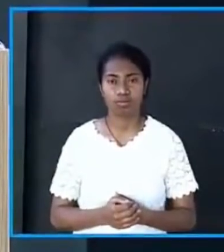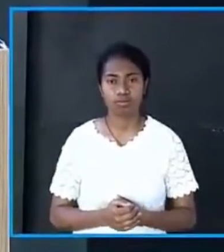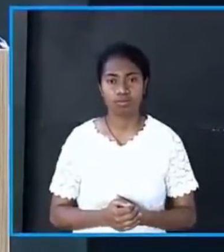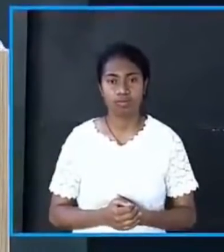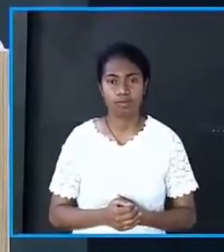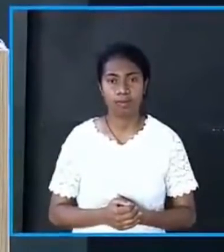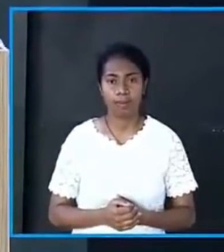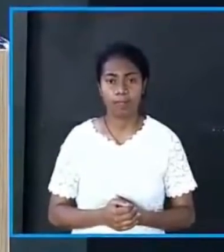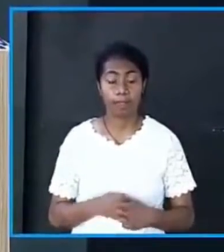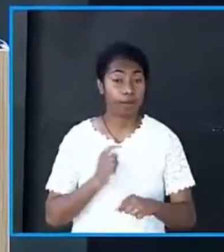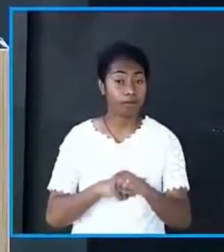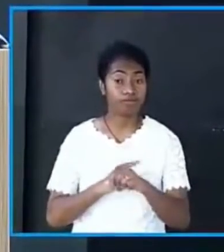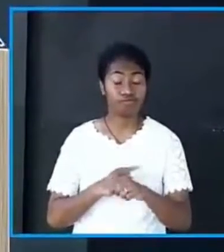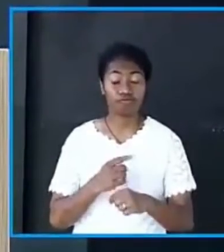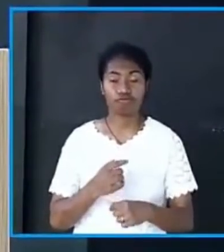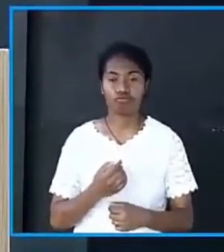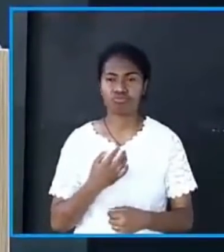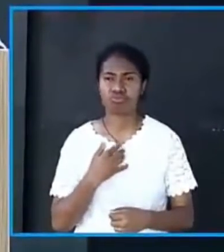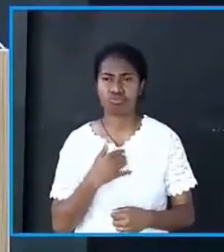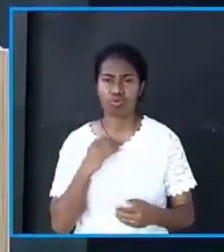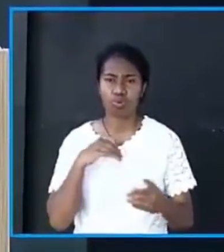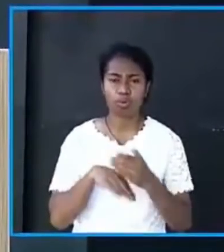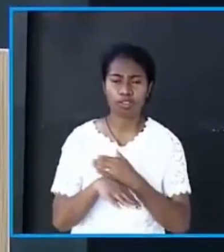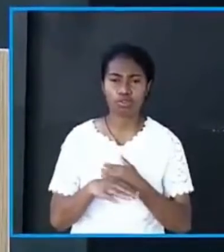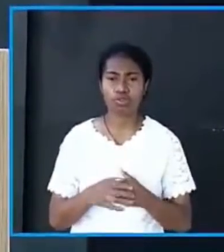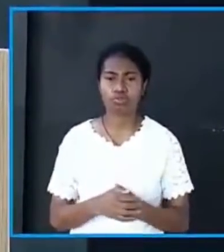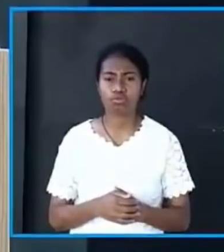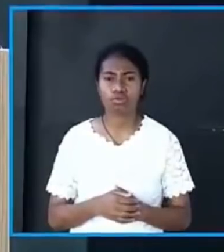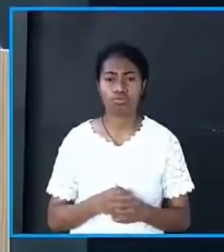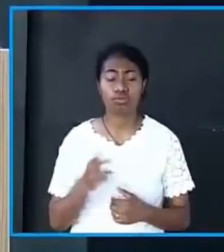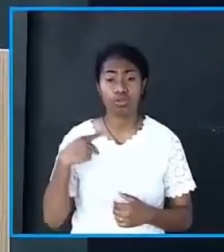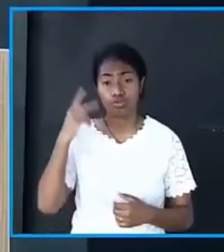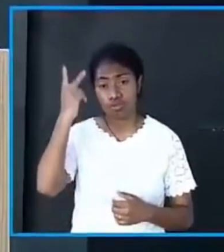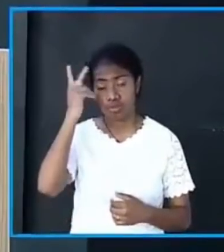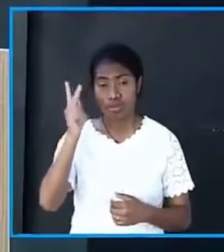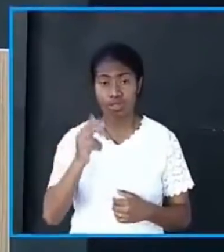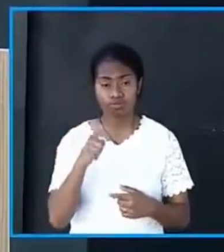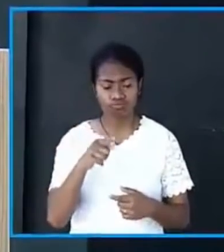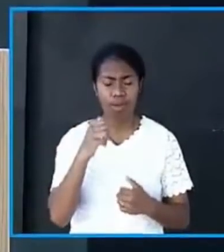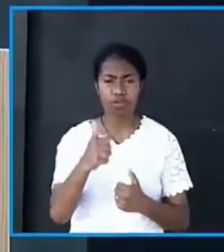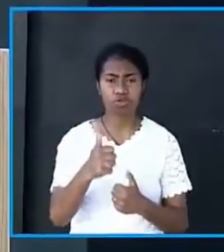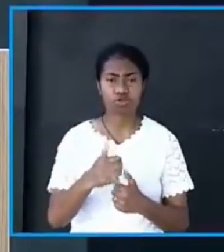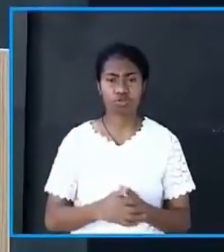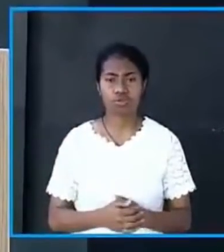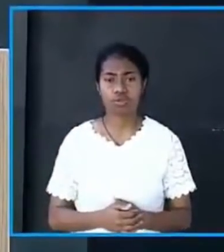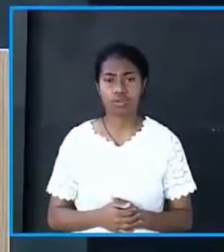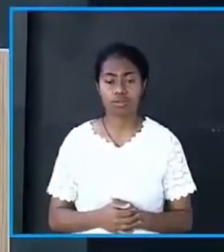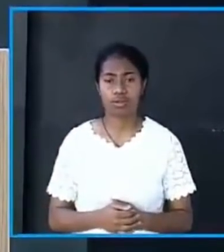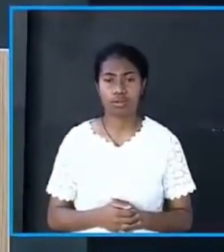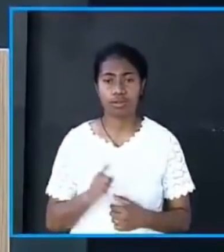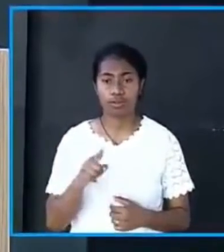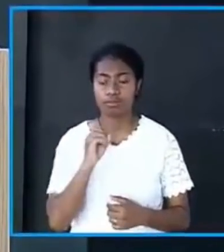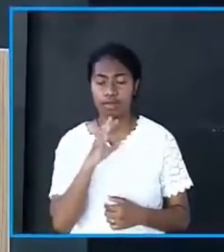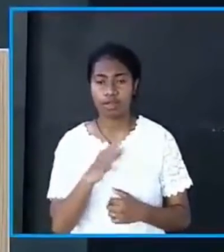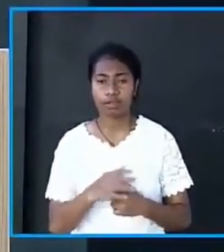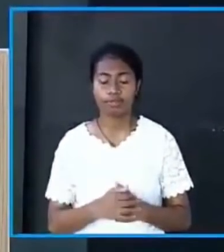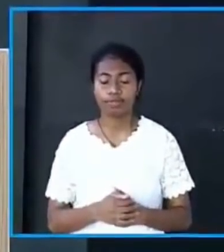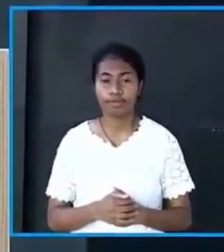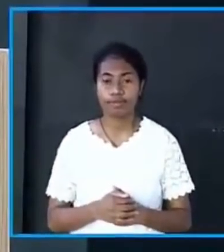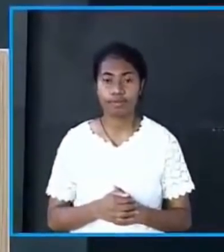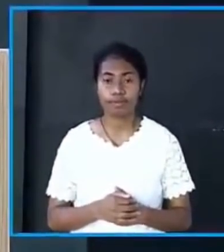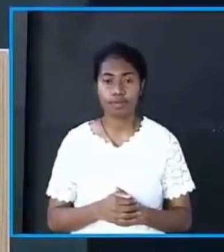waktu saya dulu masuk ke sebuah toko begitu lihat pulpen bagus lalu suara bilang ambil